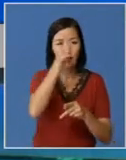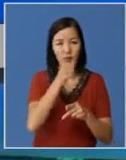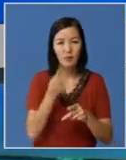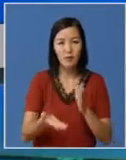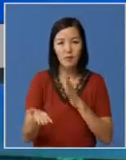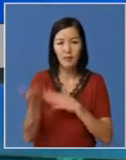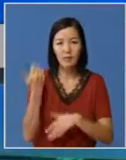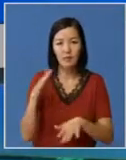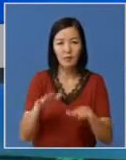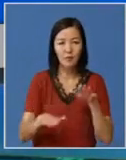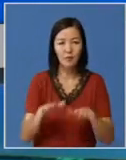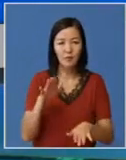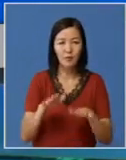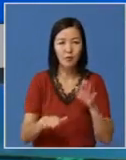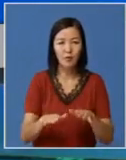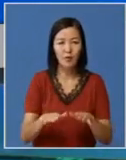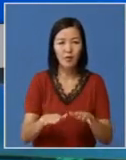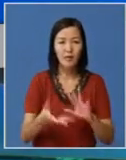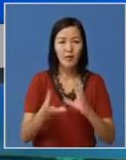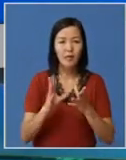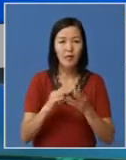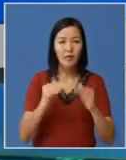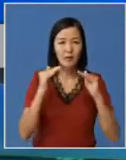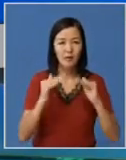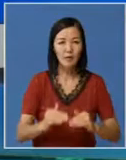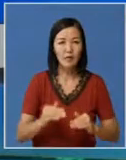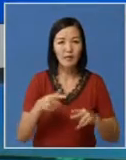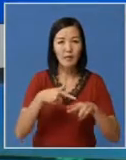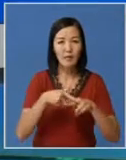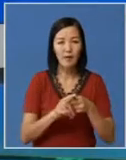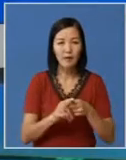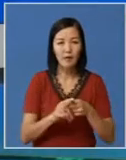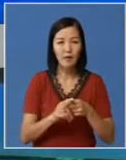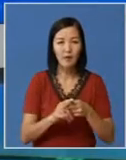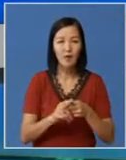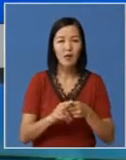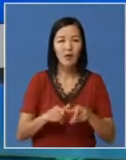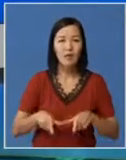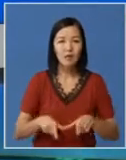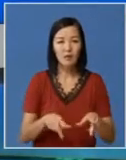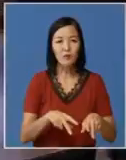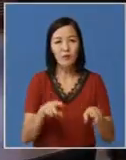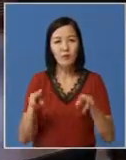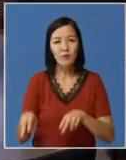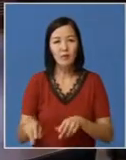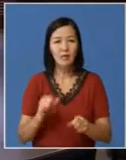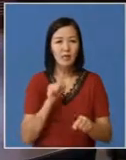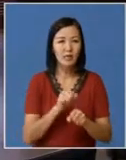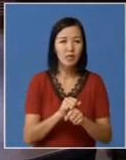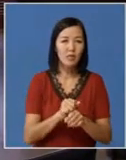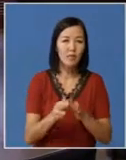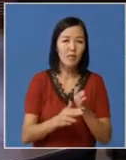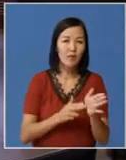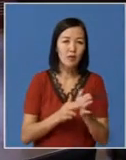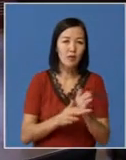аналогичным периодом прошлого года, количество сократилось наполовину. Среди них сход подвижного состава, задержки поездов, отсутствие